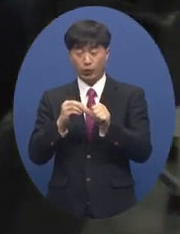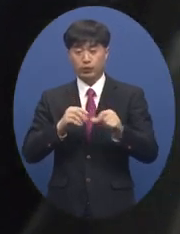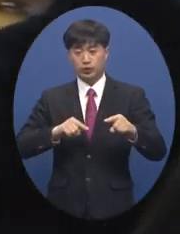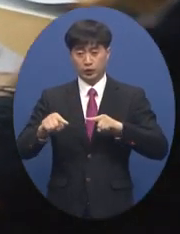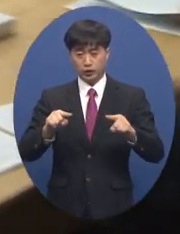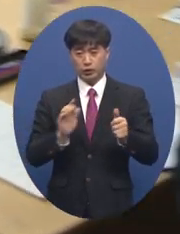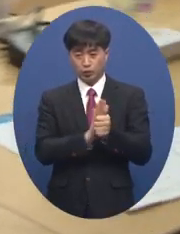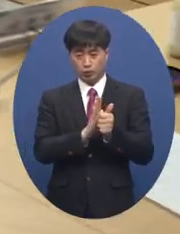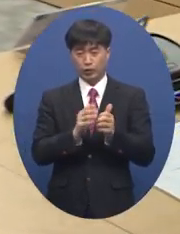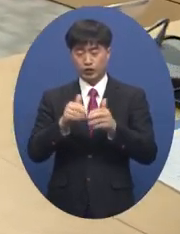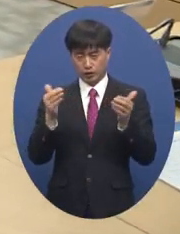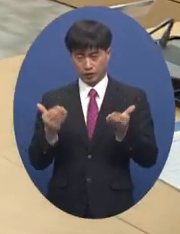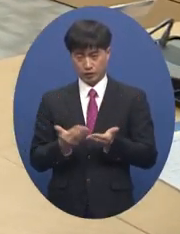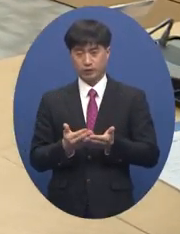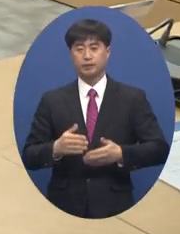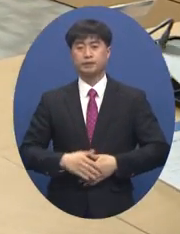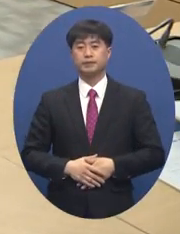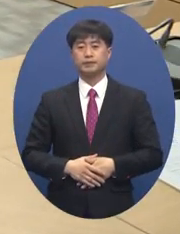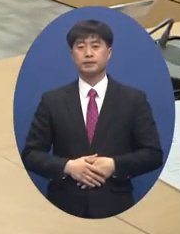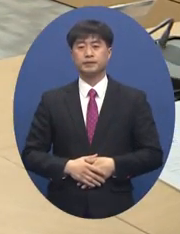정책 거버넌스 입니다